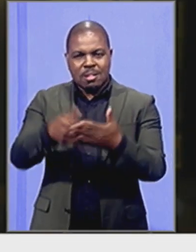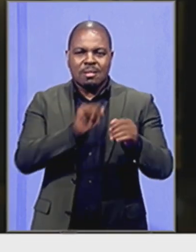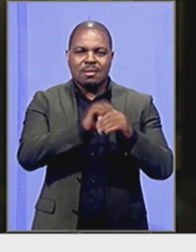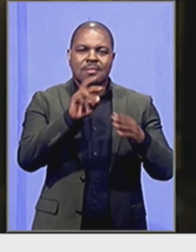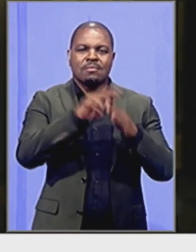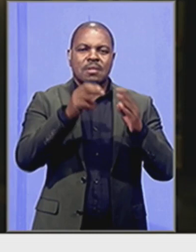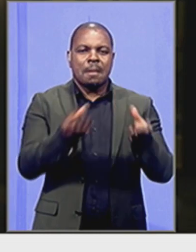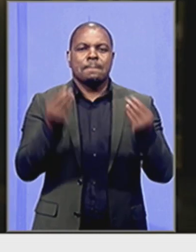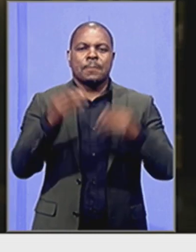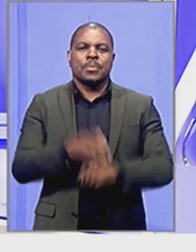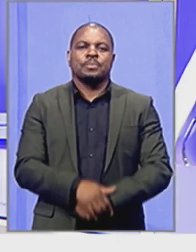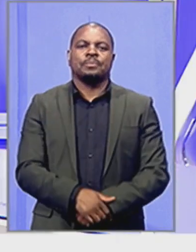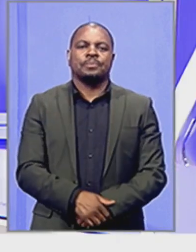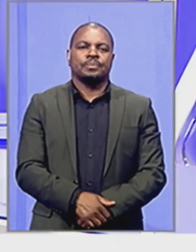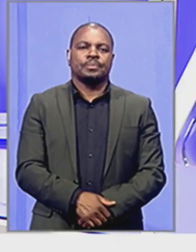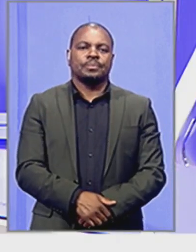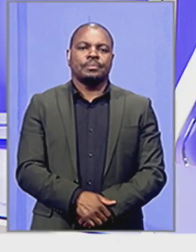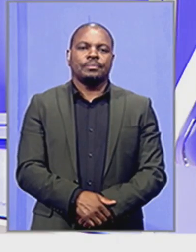tšeo